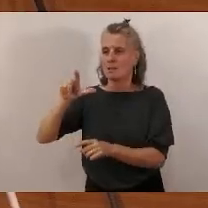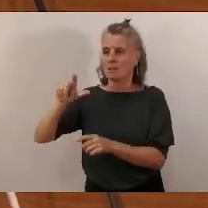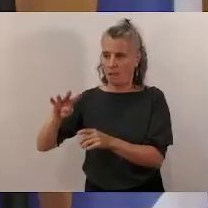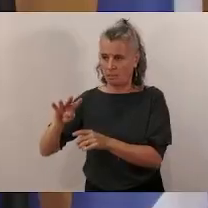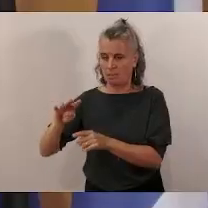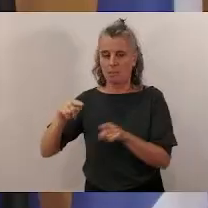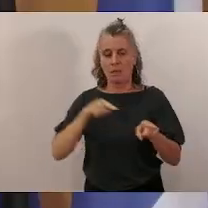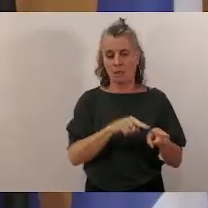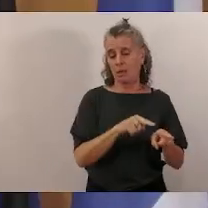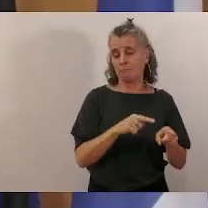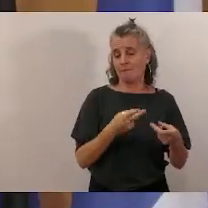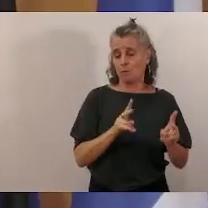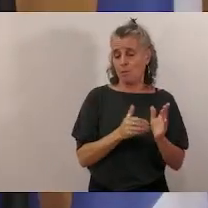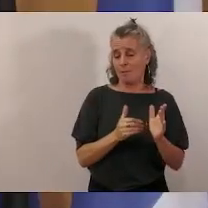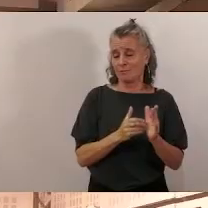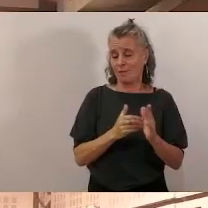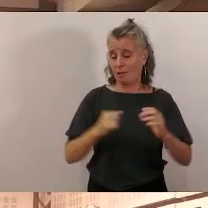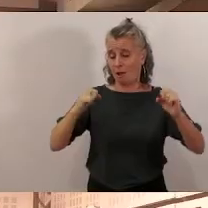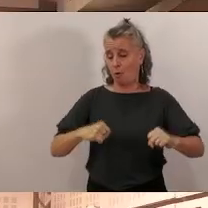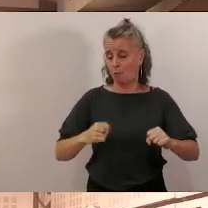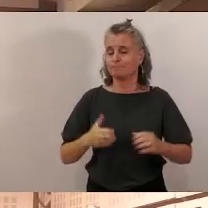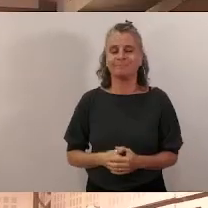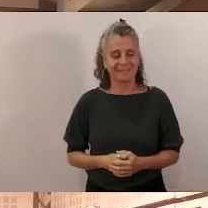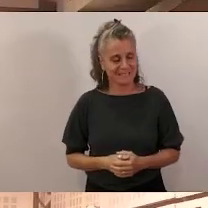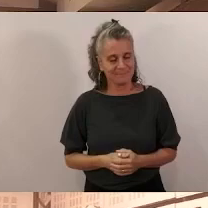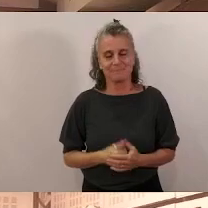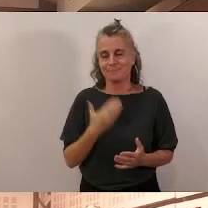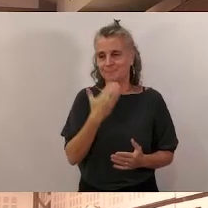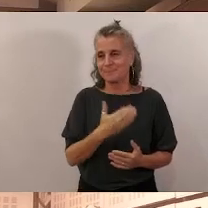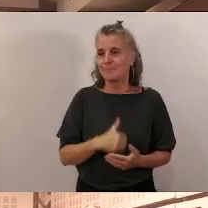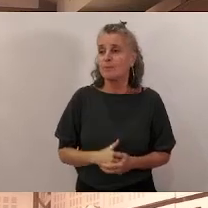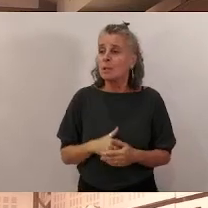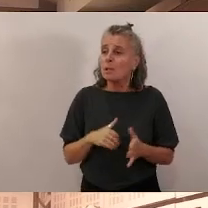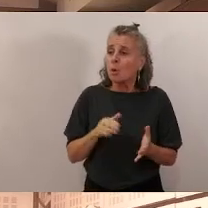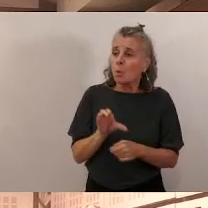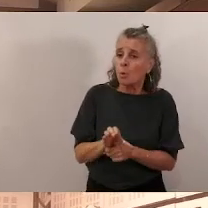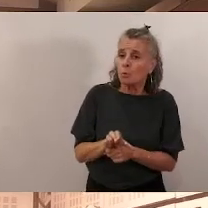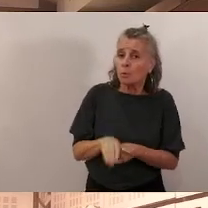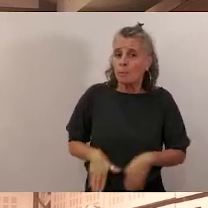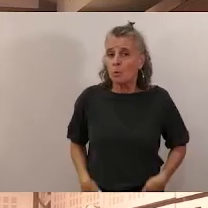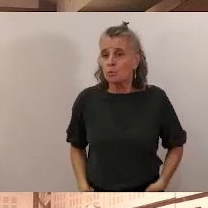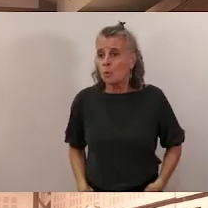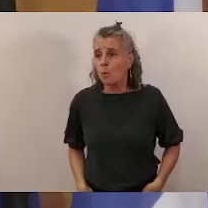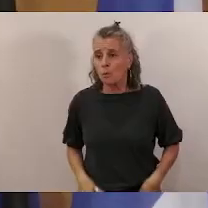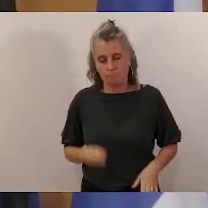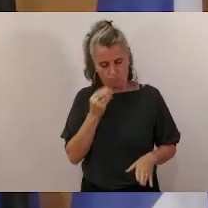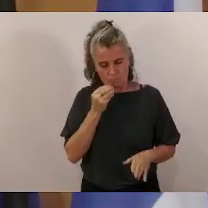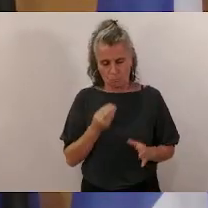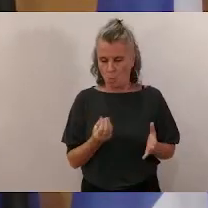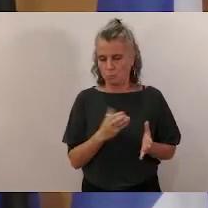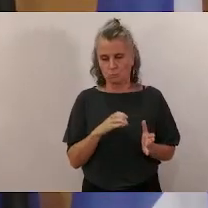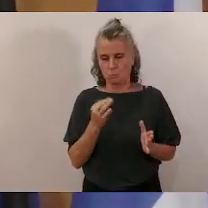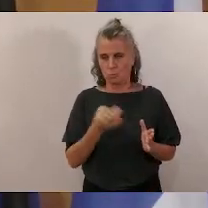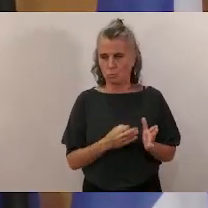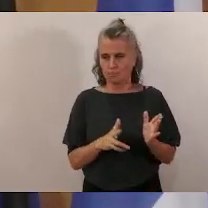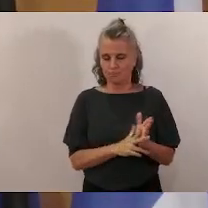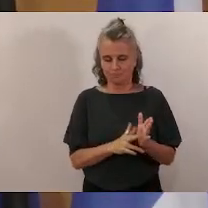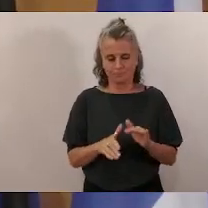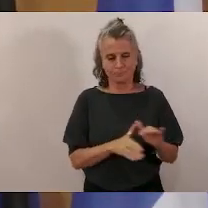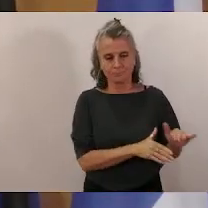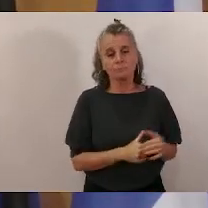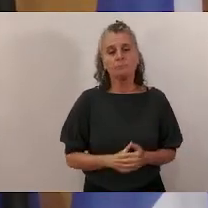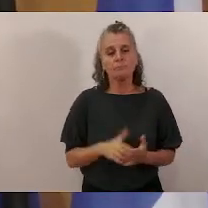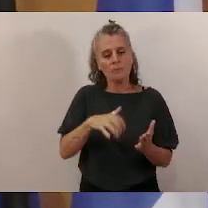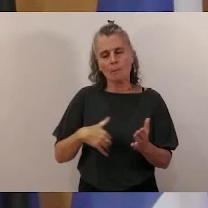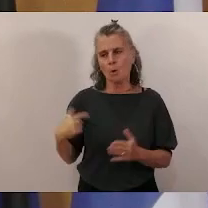Merci. Y a-t-il des contre, des abstentions ? Avis favorable du Conseil. Le rapport numéro 13, Madame